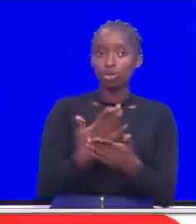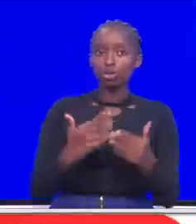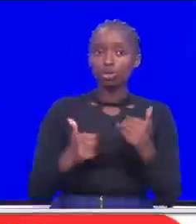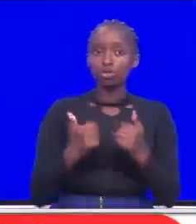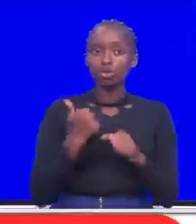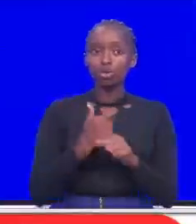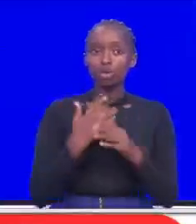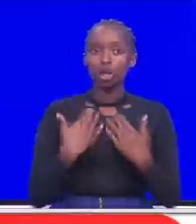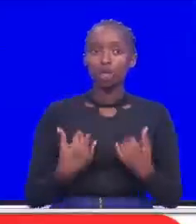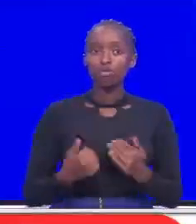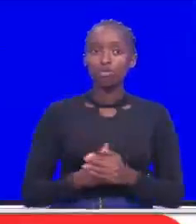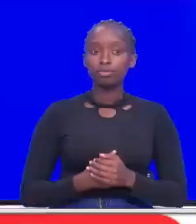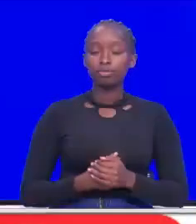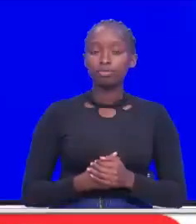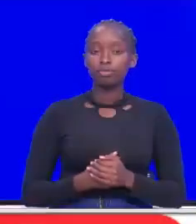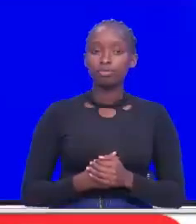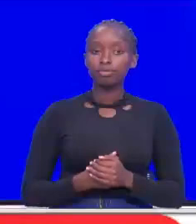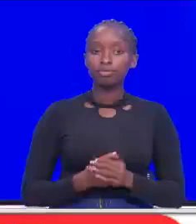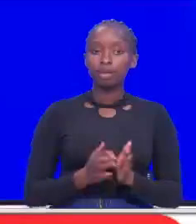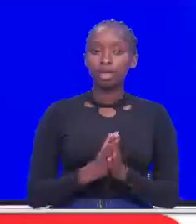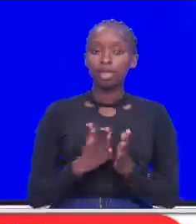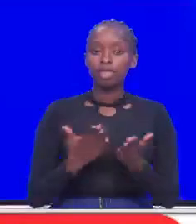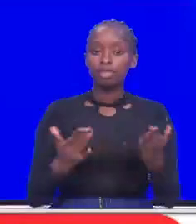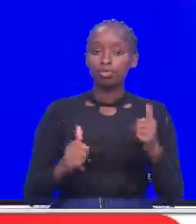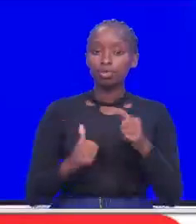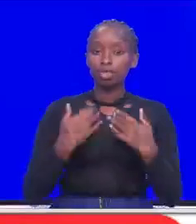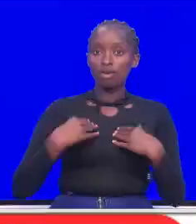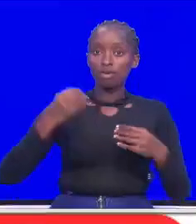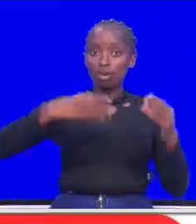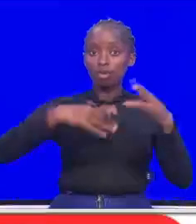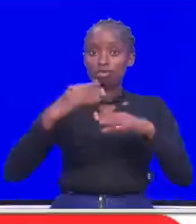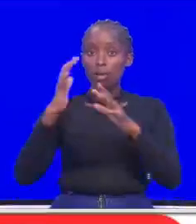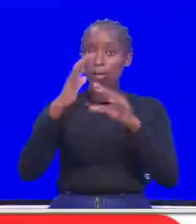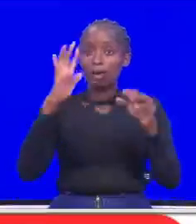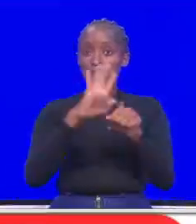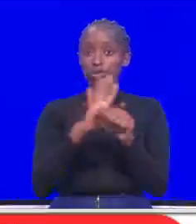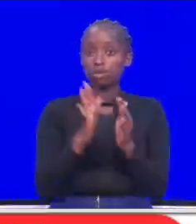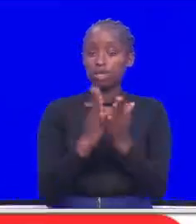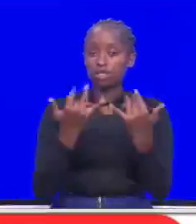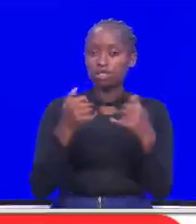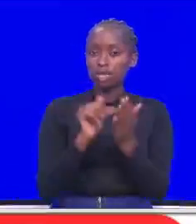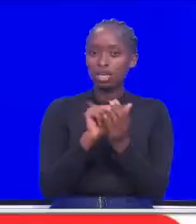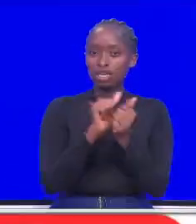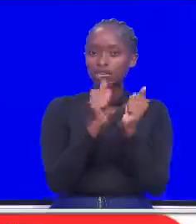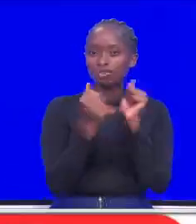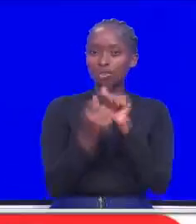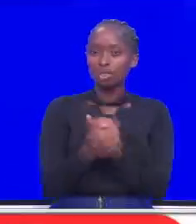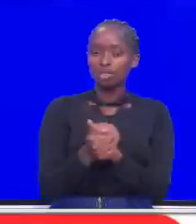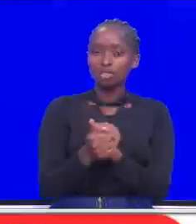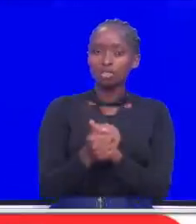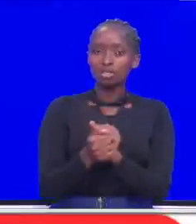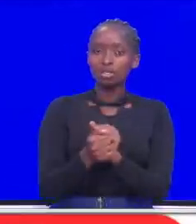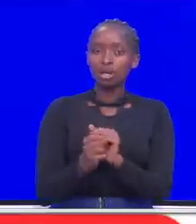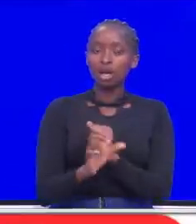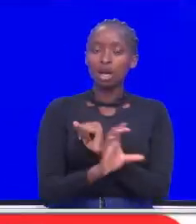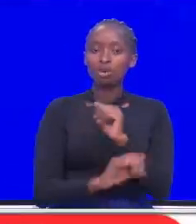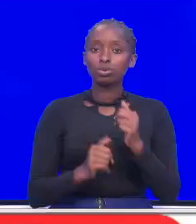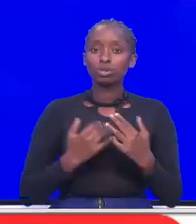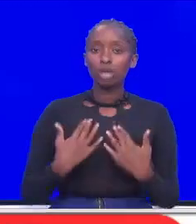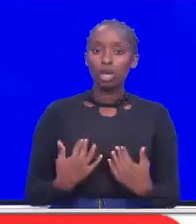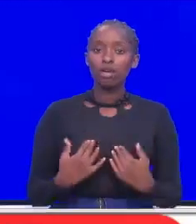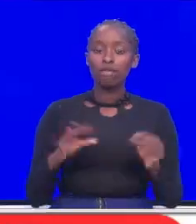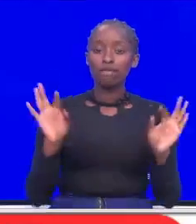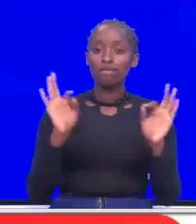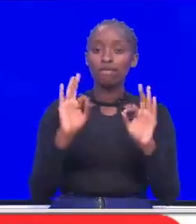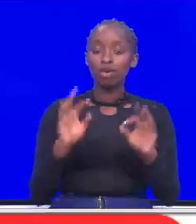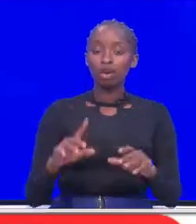huyu ameshughulikia sana, amechangia pakubwa kuhakikisha nchi yenye uhuru wa haki. This seems to be a change of